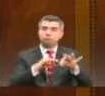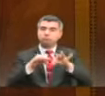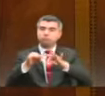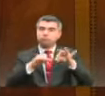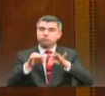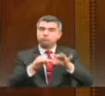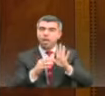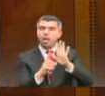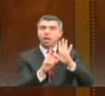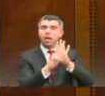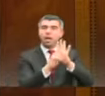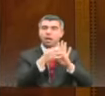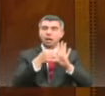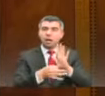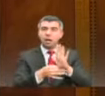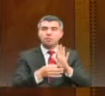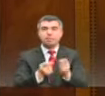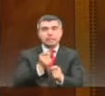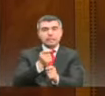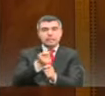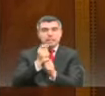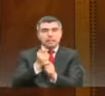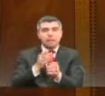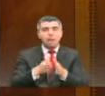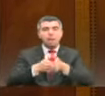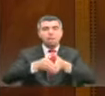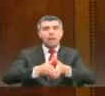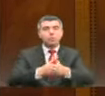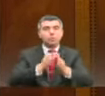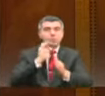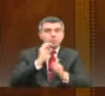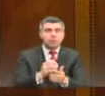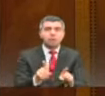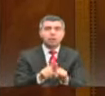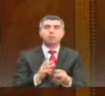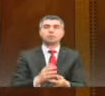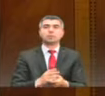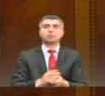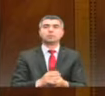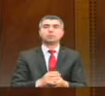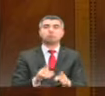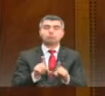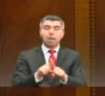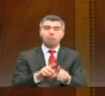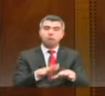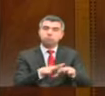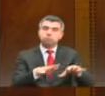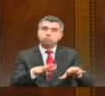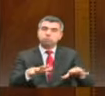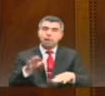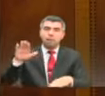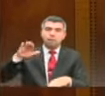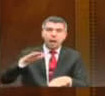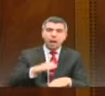وخاصة تطوير الصيد التقليدي، تطوير قطاع تربية الأحياء المالية، تشجيع